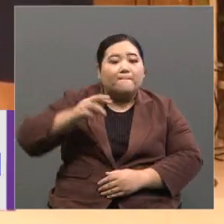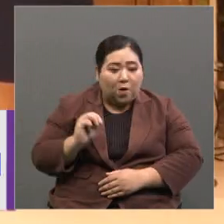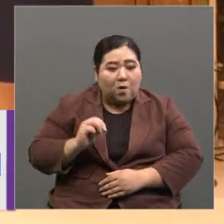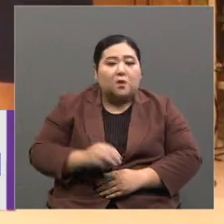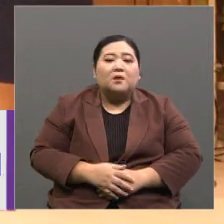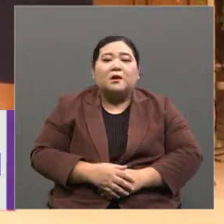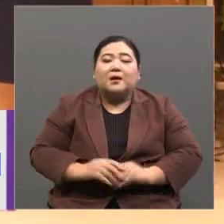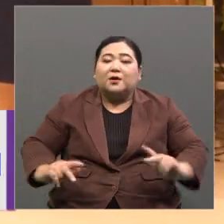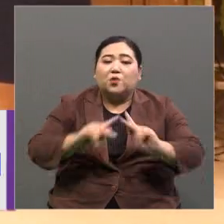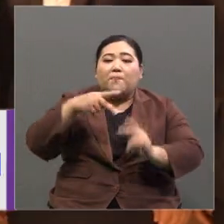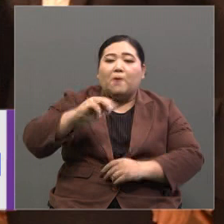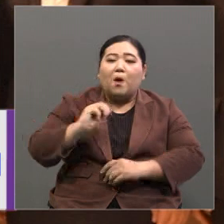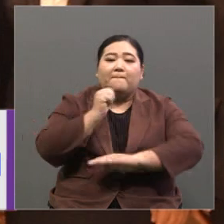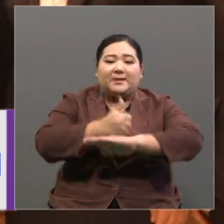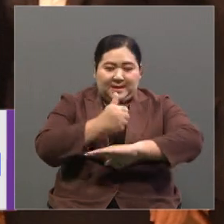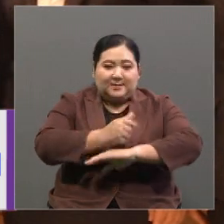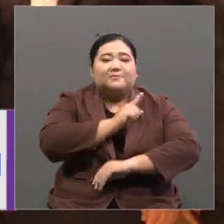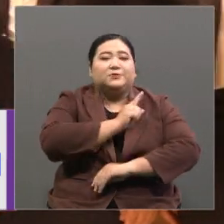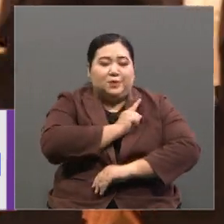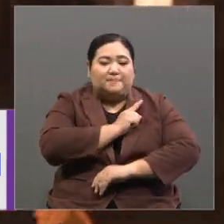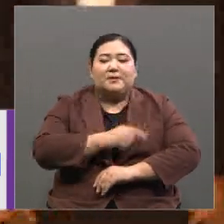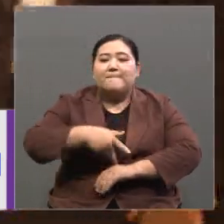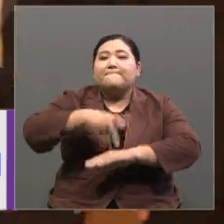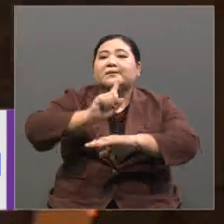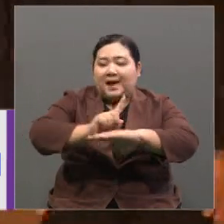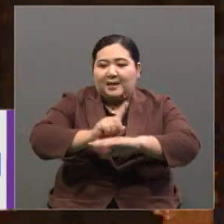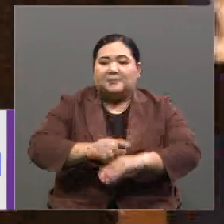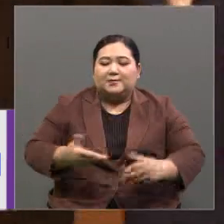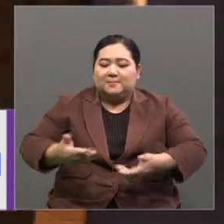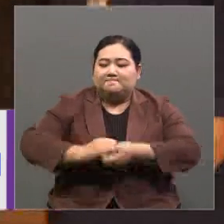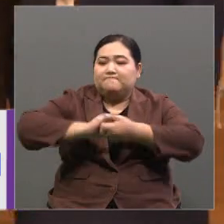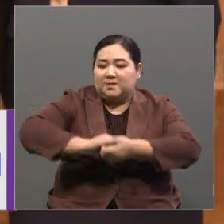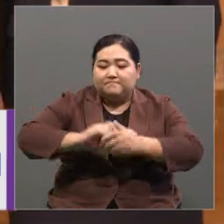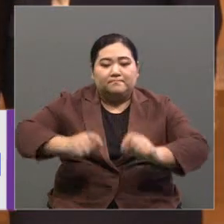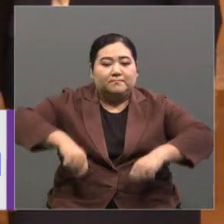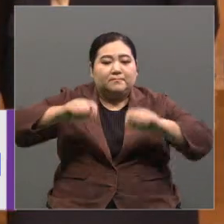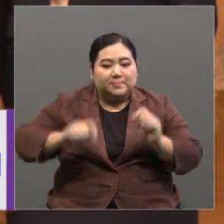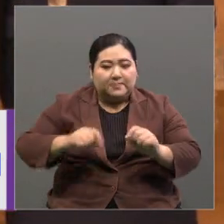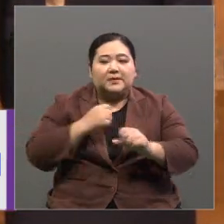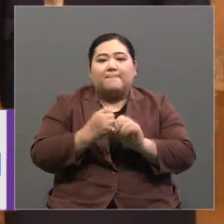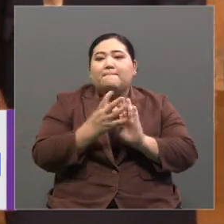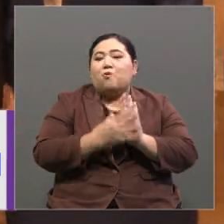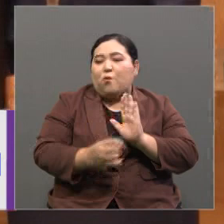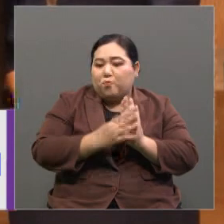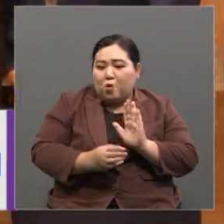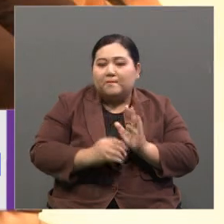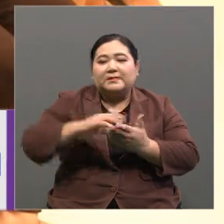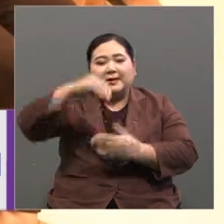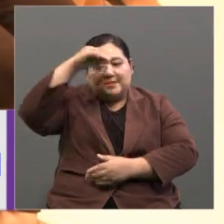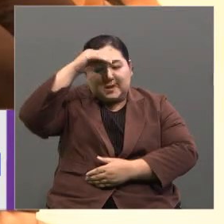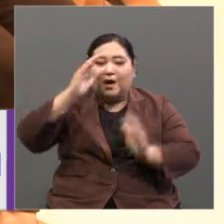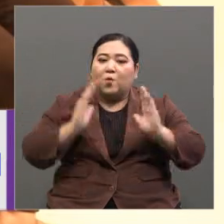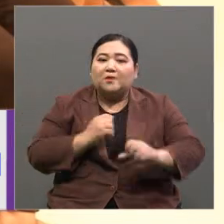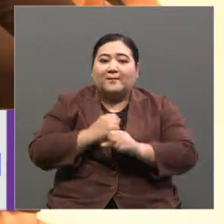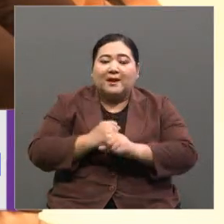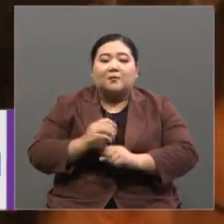ซึ่งความร่วมมือครั้งนี้นั้นกรมพัฒนาสังคมและสวัสดิการจะให้การสนับสนุนการจัดอบรมบุคลากรนักศึกษาของ